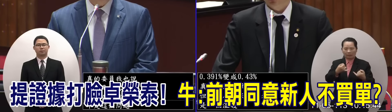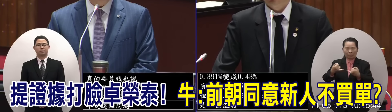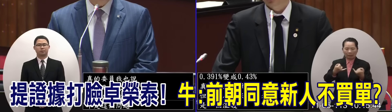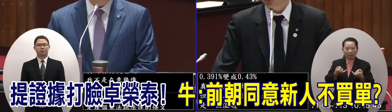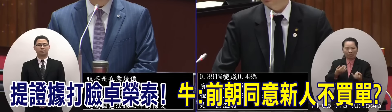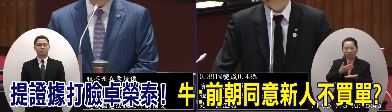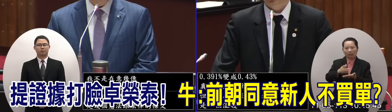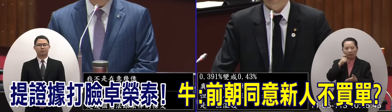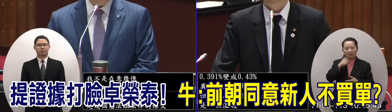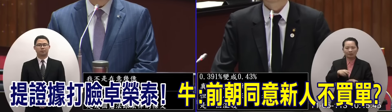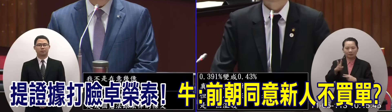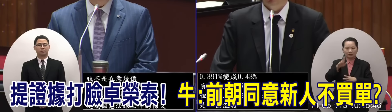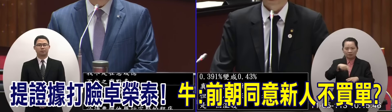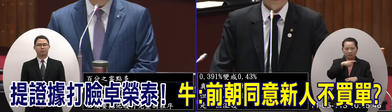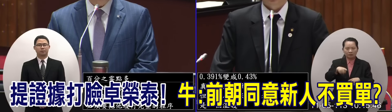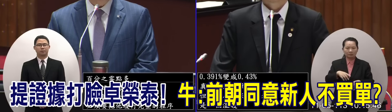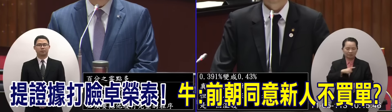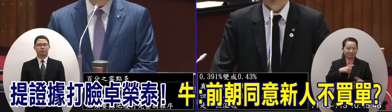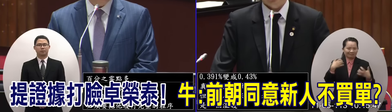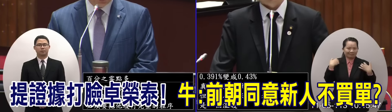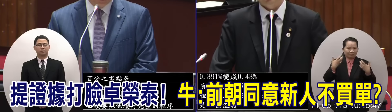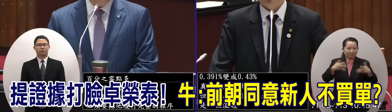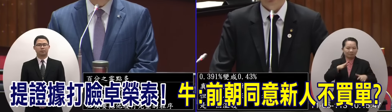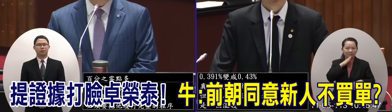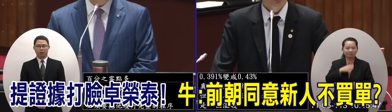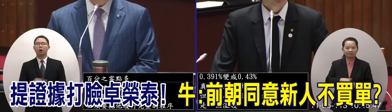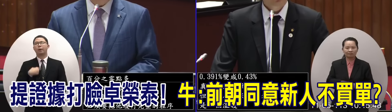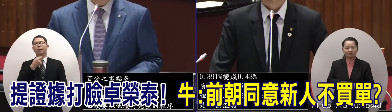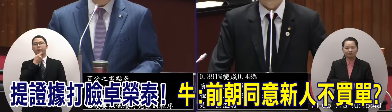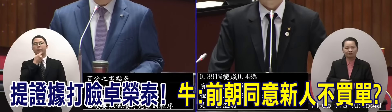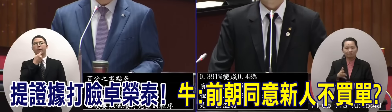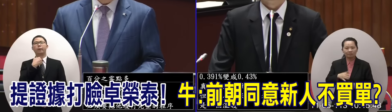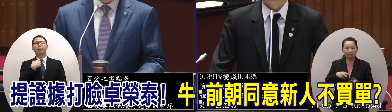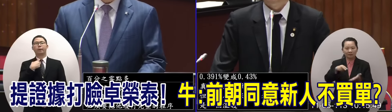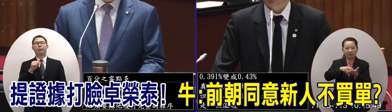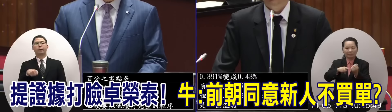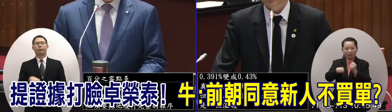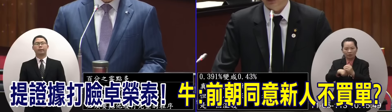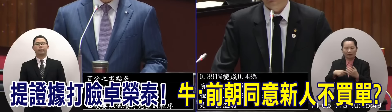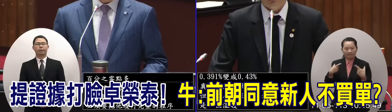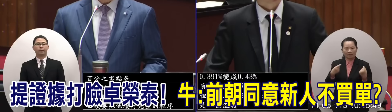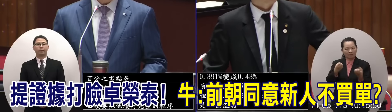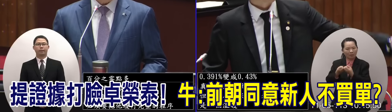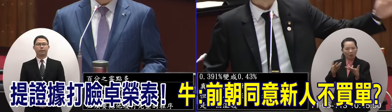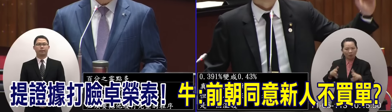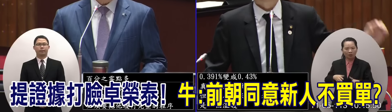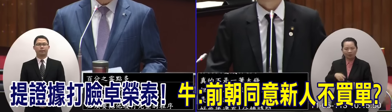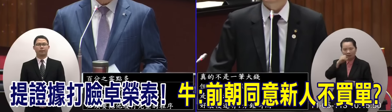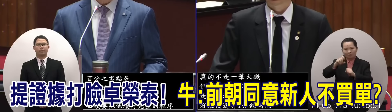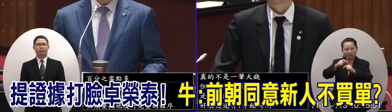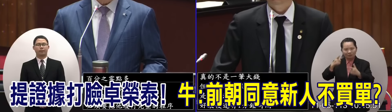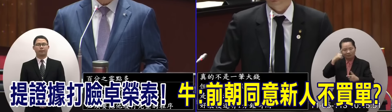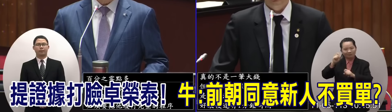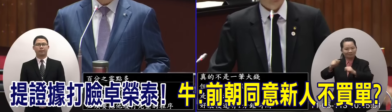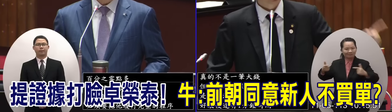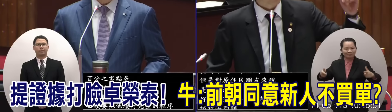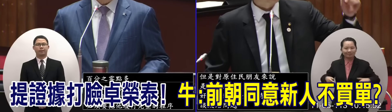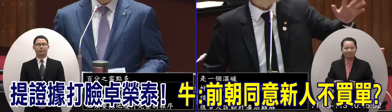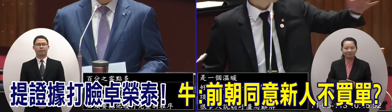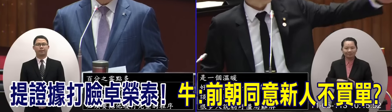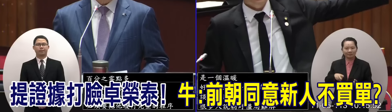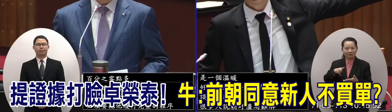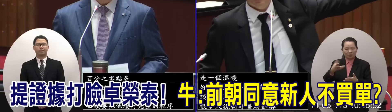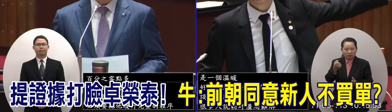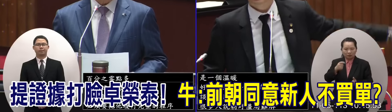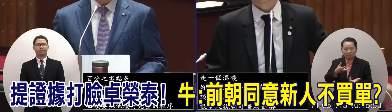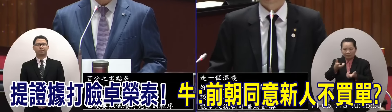始终觉得行政端要负更多一点的责任。为什么这样说呢？立法院状况本来就很复杂啊，各党党团有不同的意见，这个一个立法权